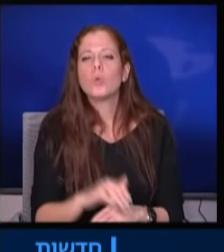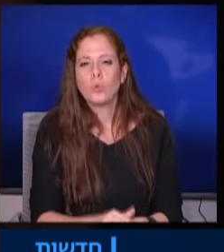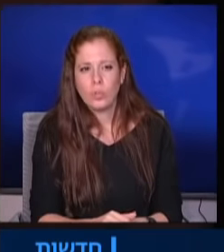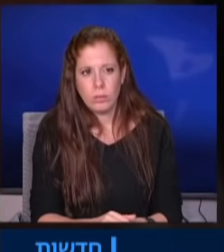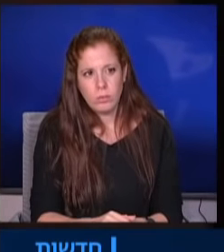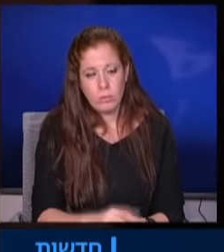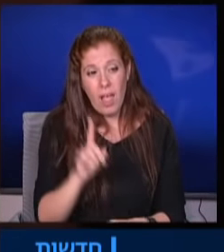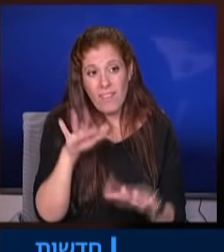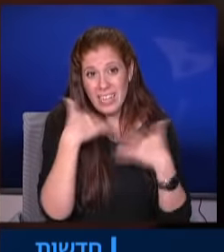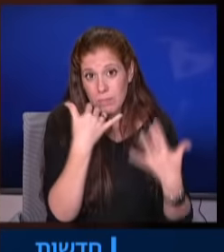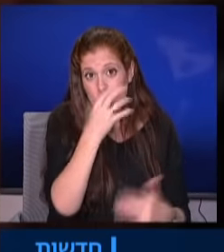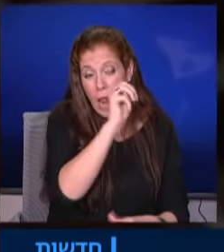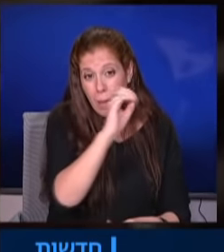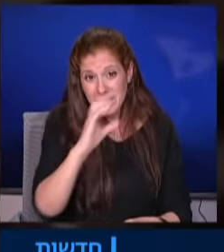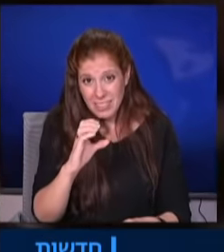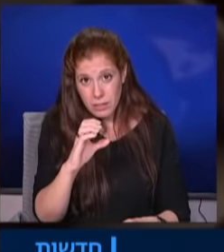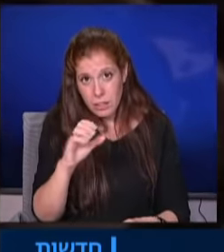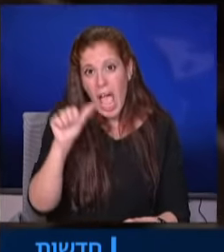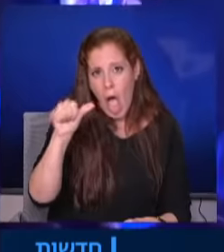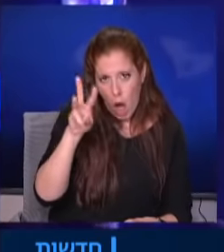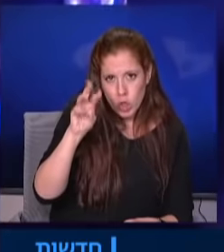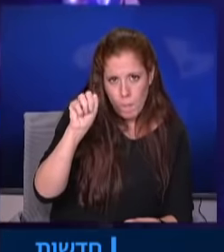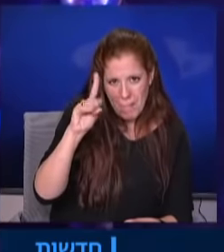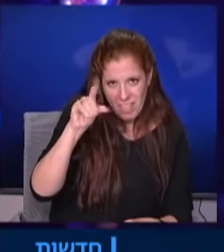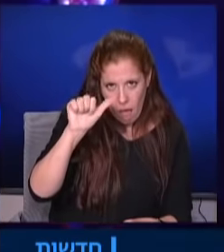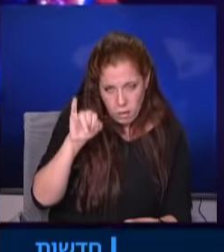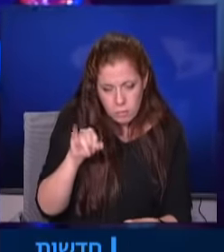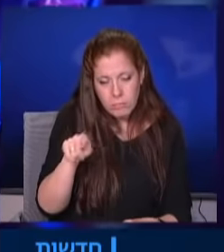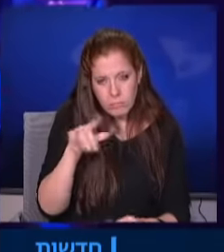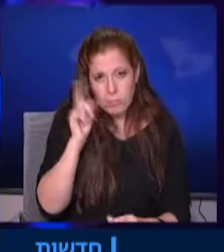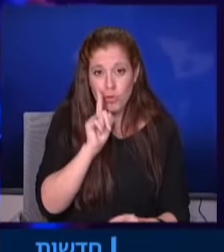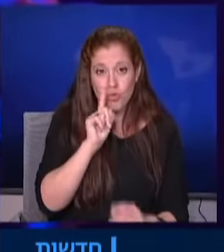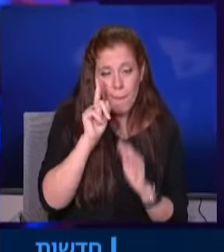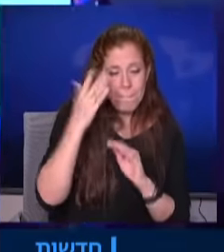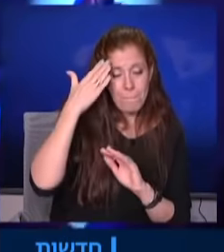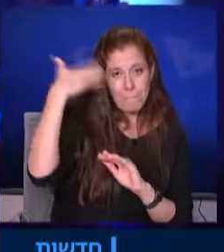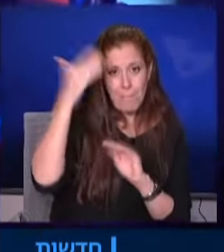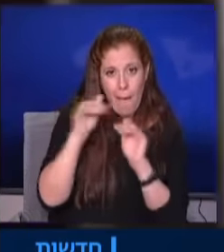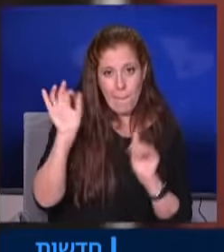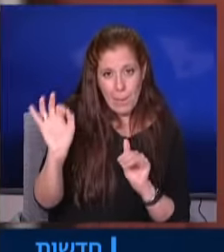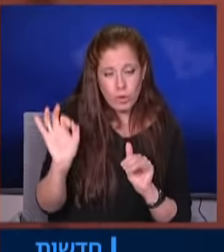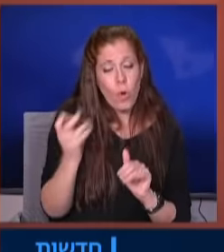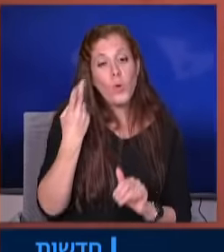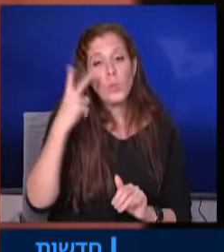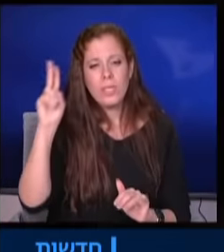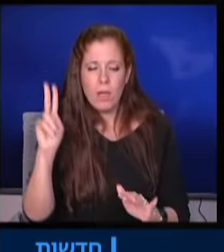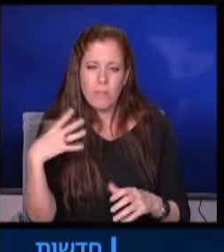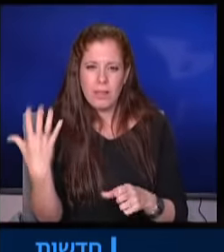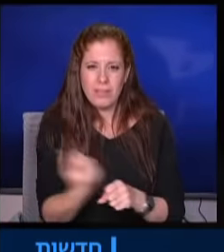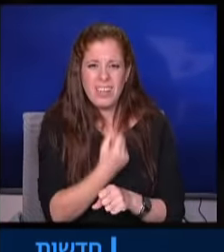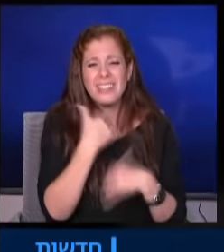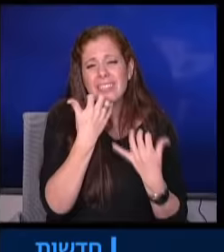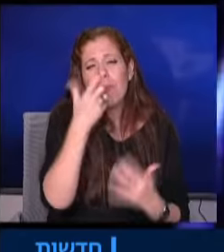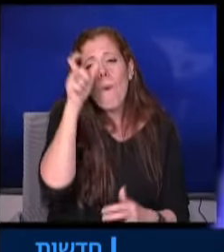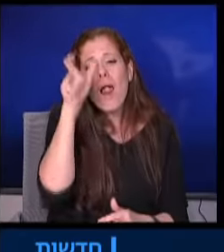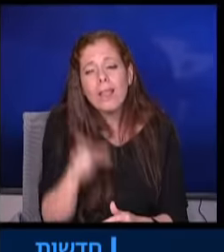הסיפור של MC, אש מדי בשם הבמה שלו, הוא הרבה מעבר למוזיקה והצלחה. זה סיפור על אדם שהמונחים